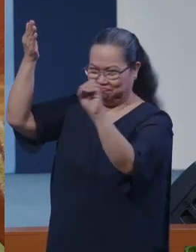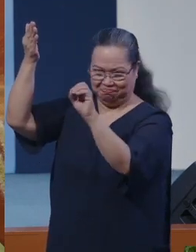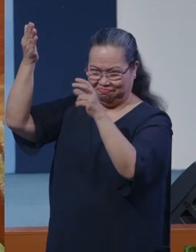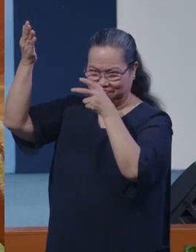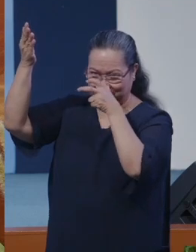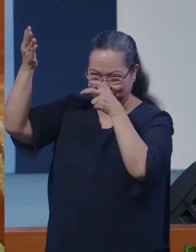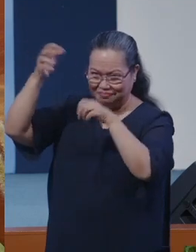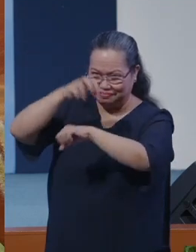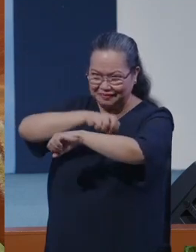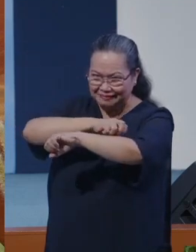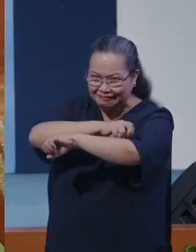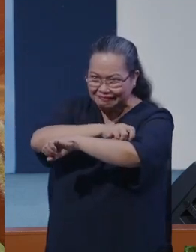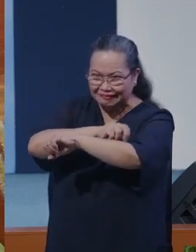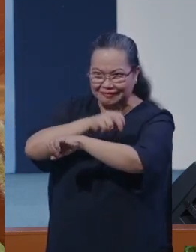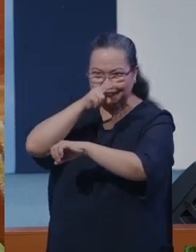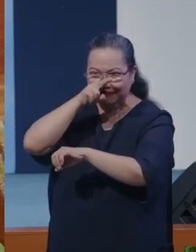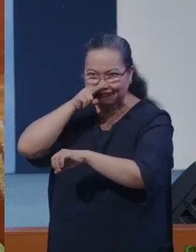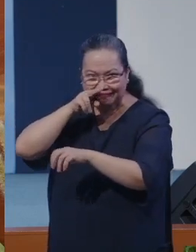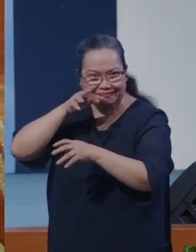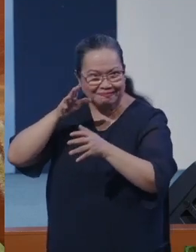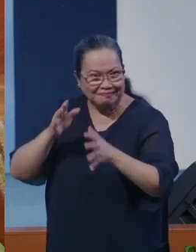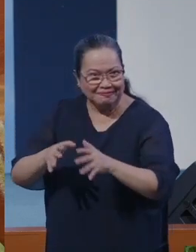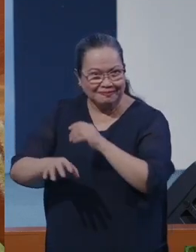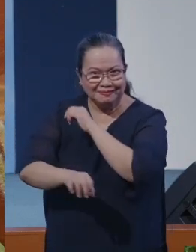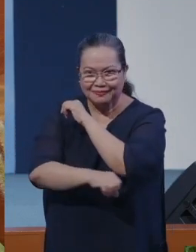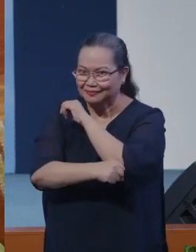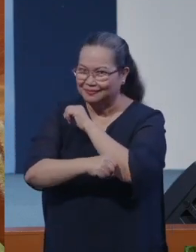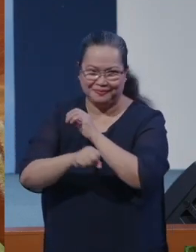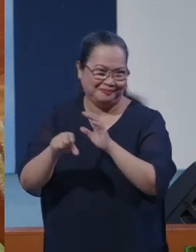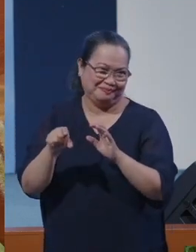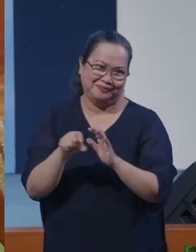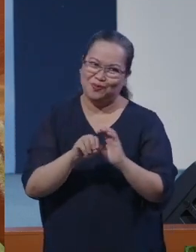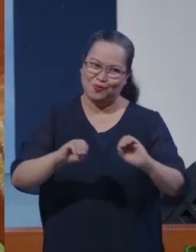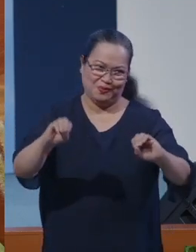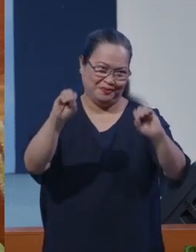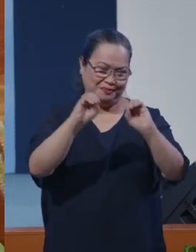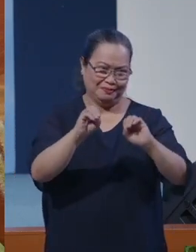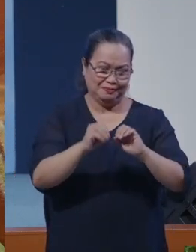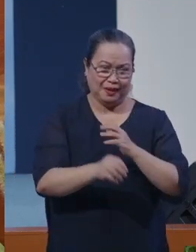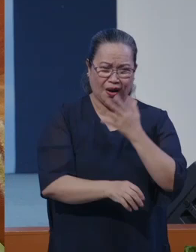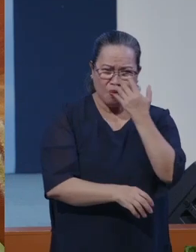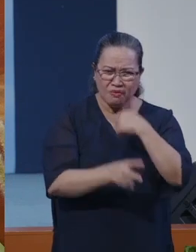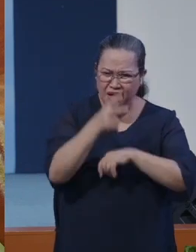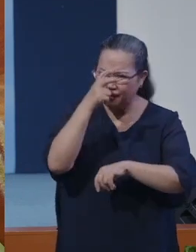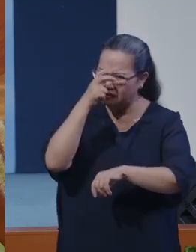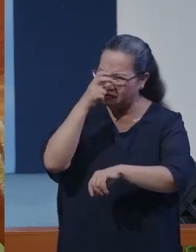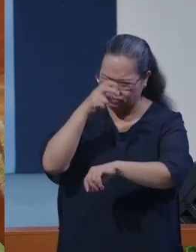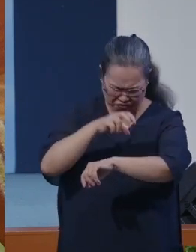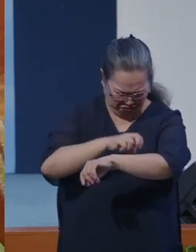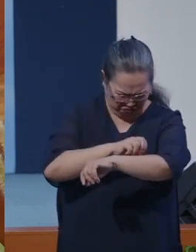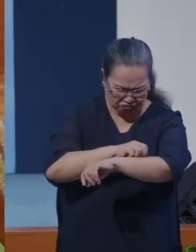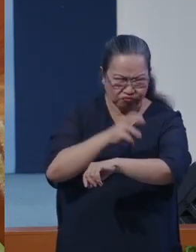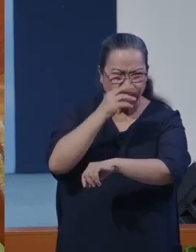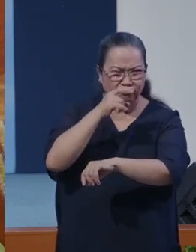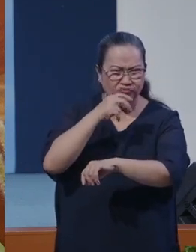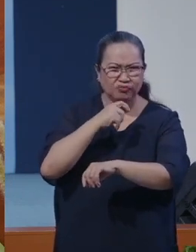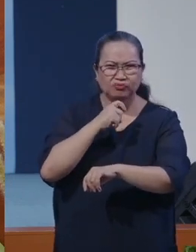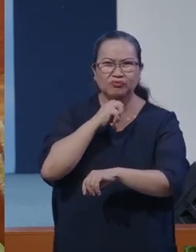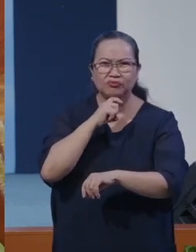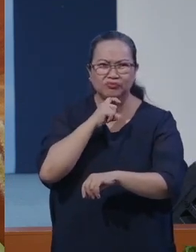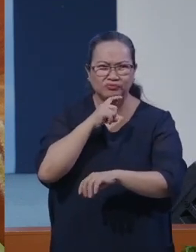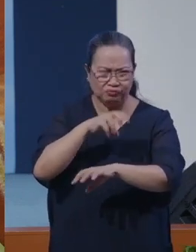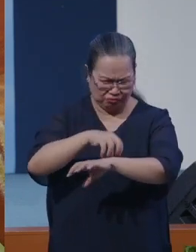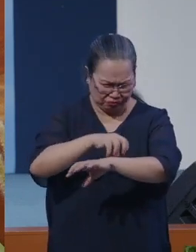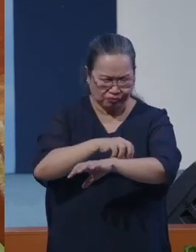rust destroys and where thieves do not break in and steal. Siguro nagtataka kayo, bakit kaya moth, rust, tsaka thieves? Kasi